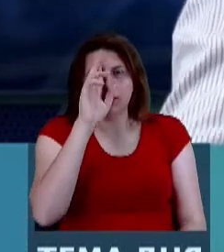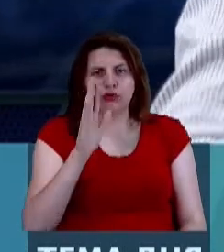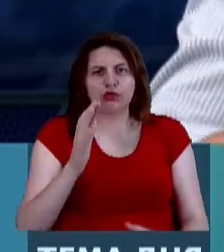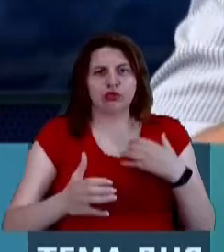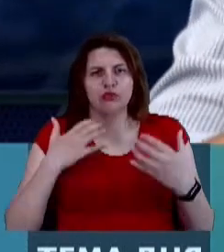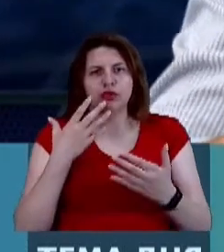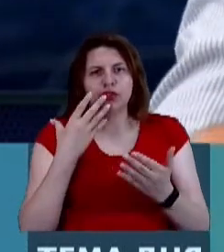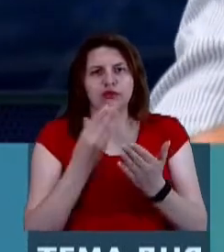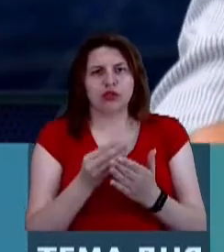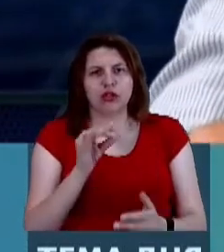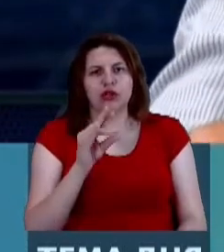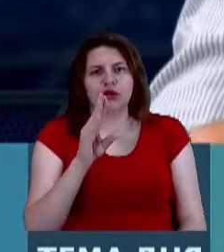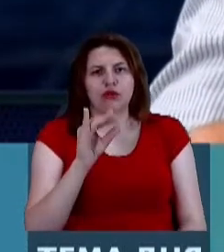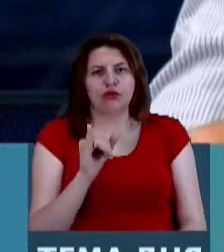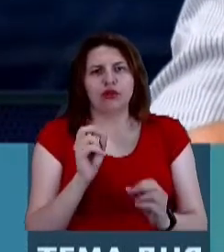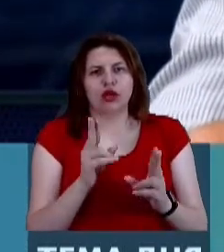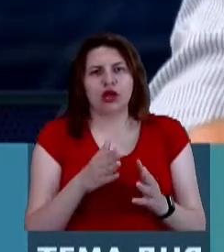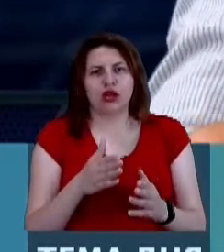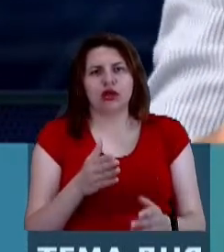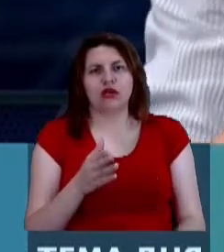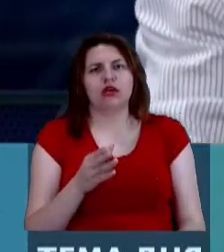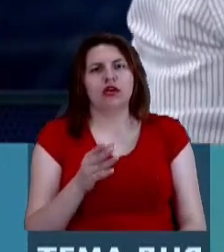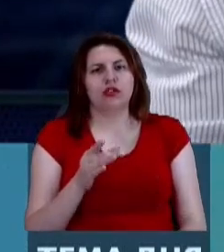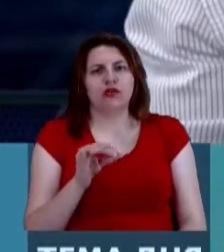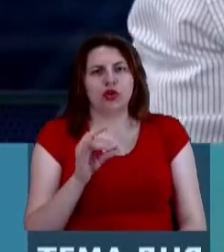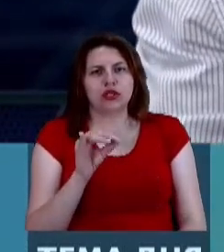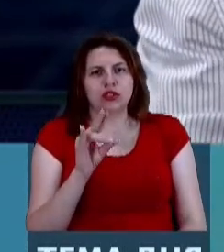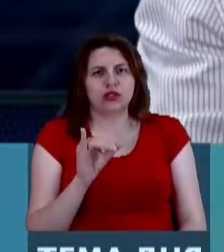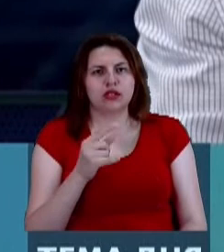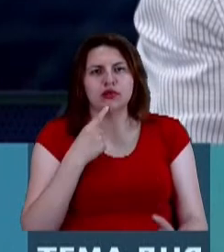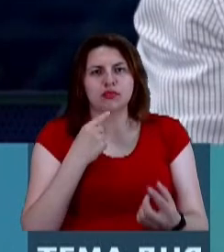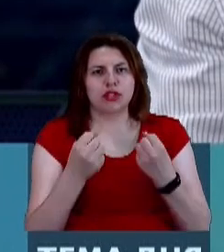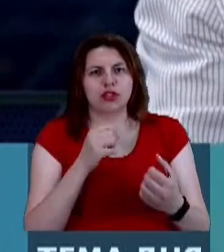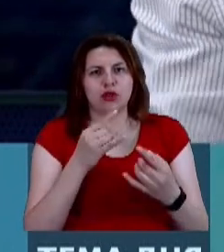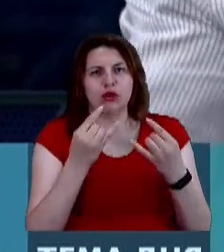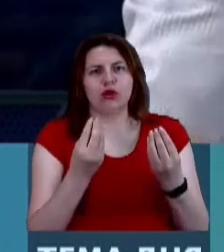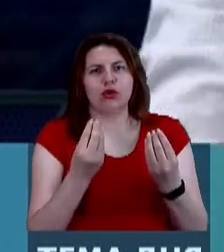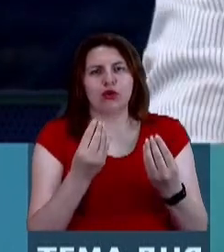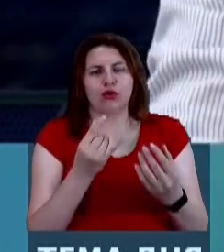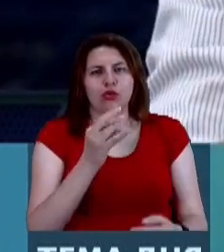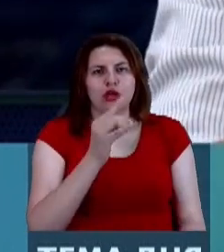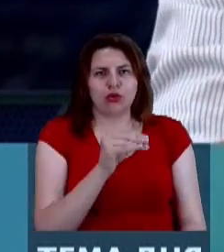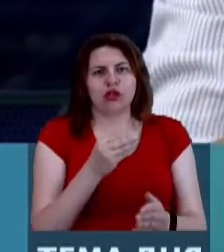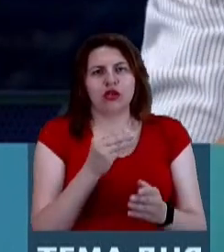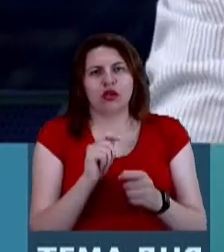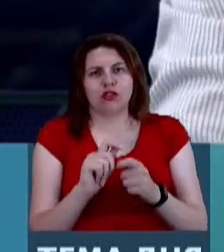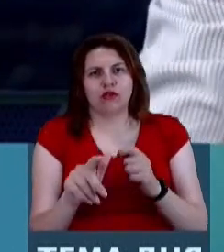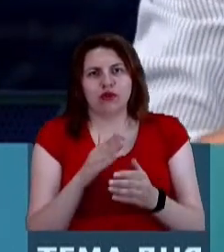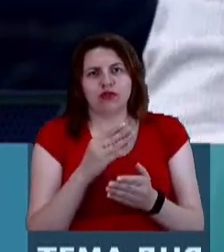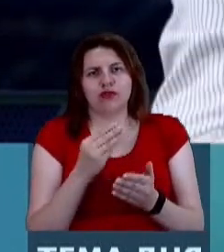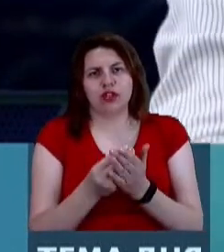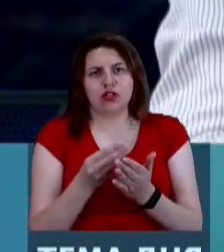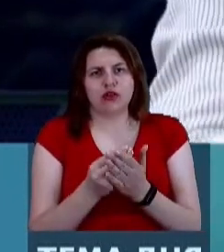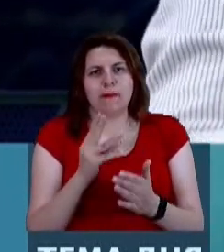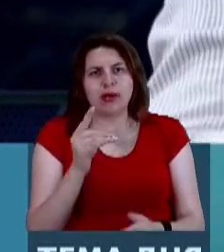складову як в розрізі зміцнення контенту і як в розрізі фінансування медіа, я думаю, що така суцільність буде